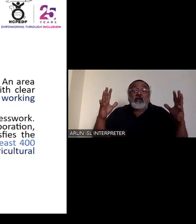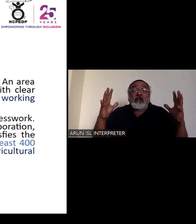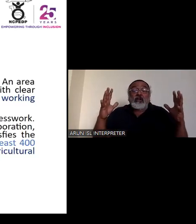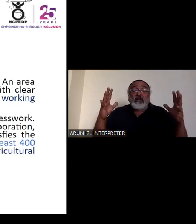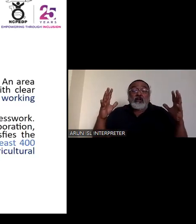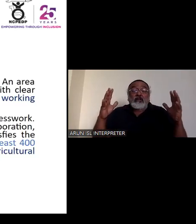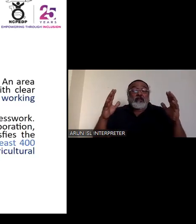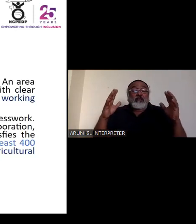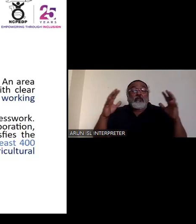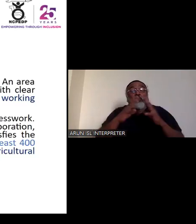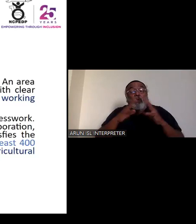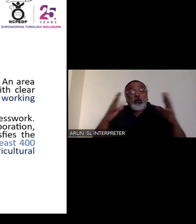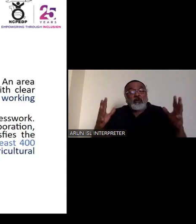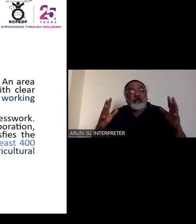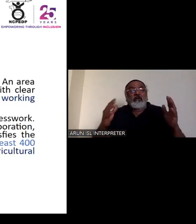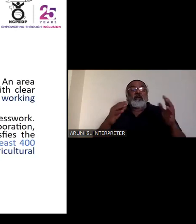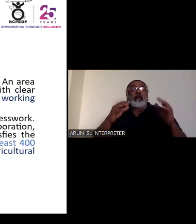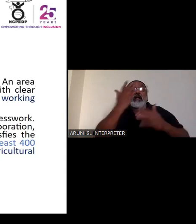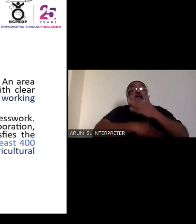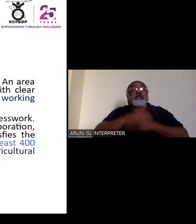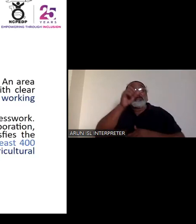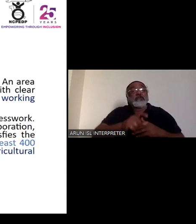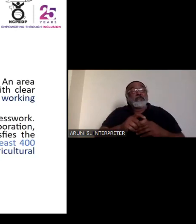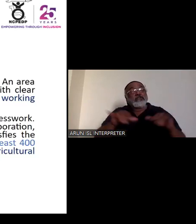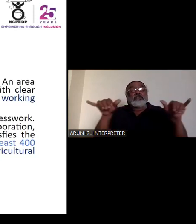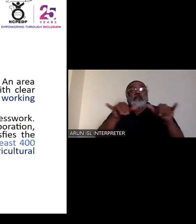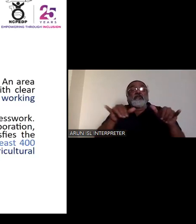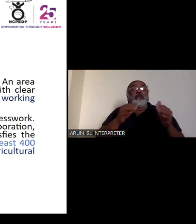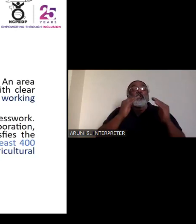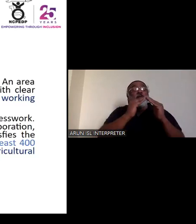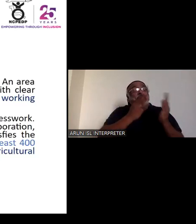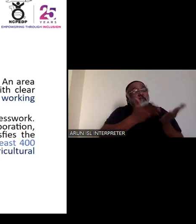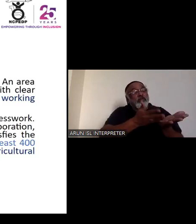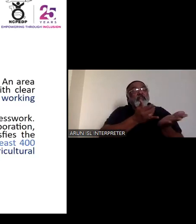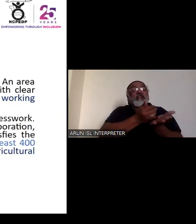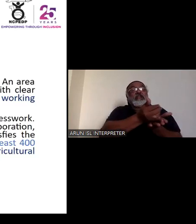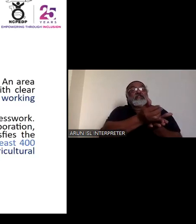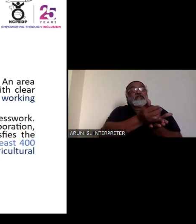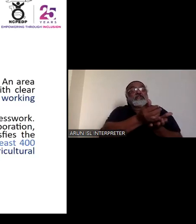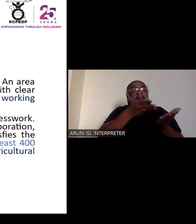हैं वह भी ग्रामीण क्षेत्र में है. ठीक है, इसलिए यह परिवेश जरूरी हो जाता है.